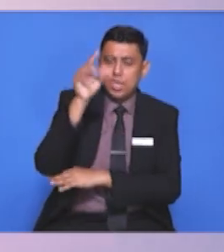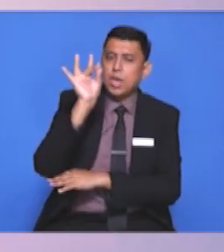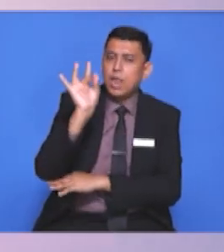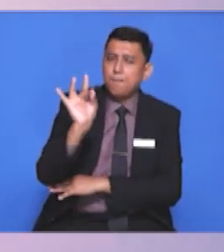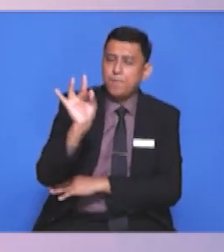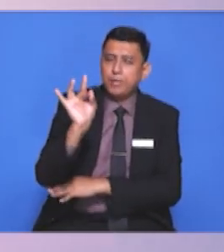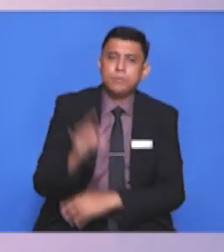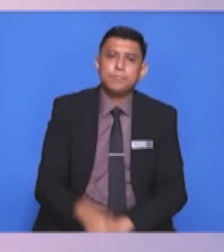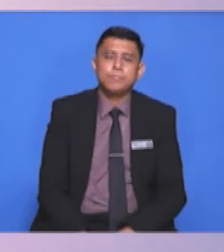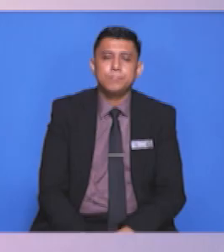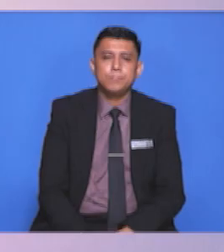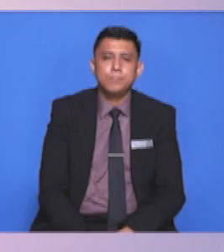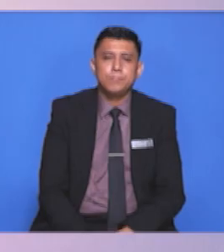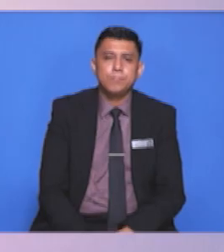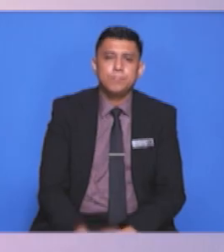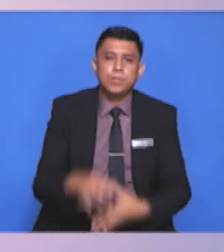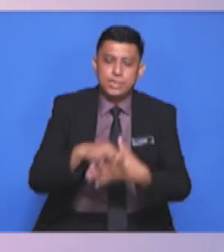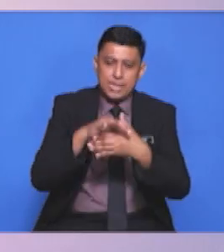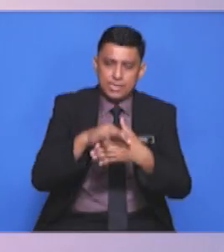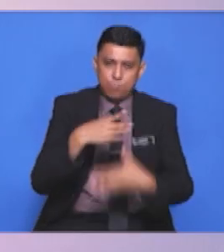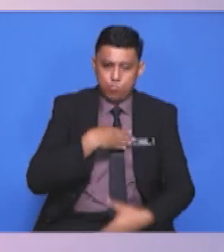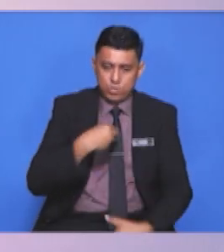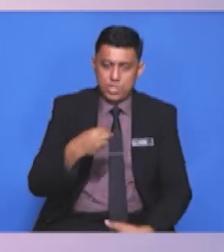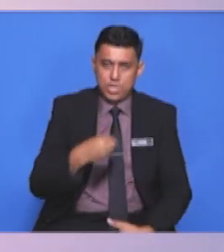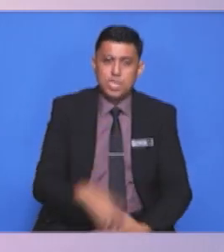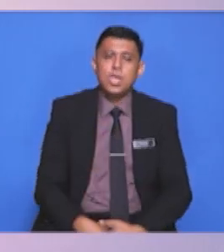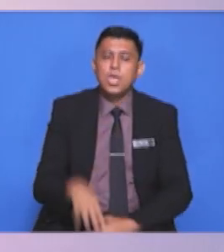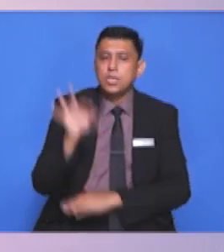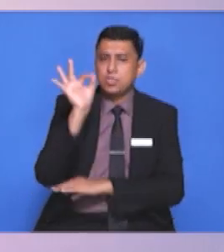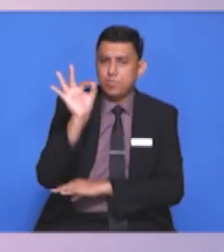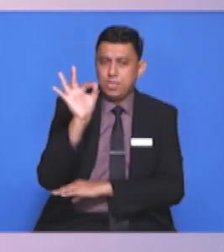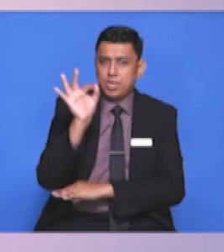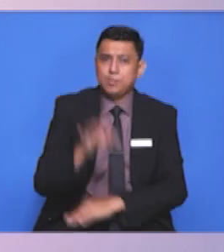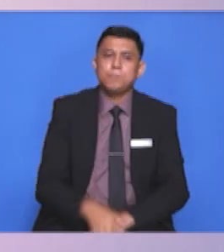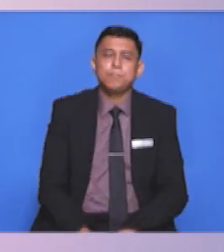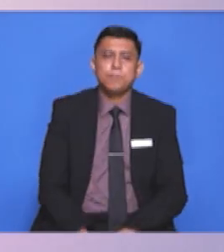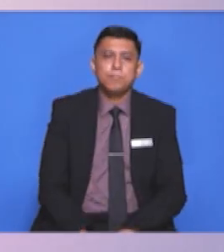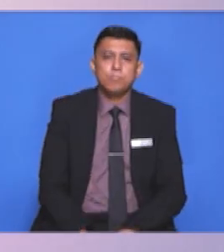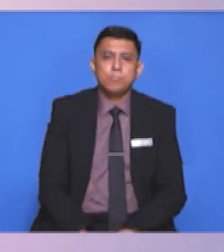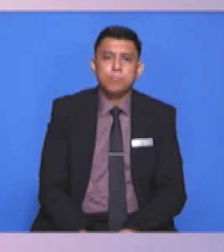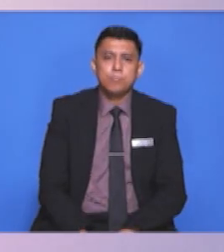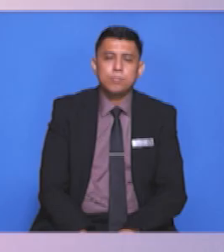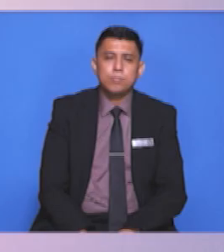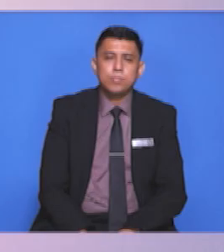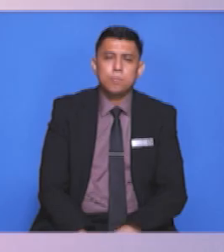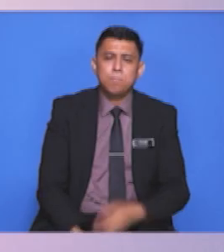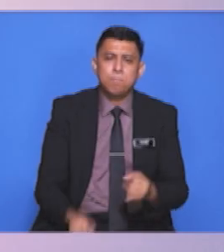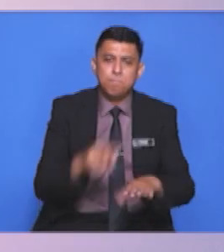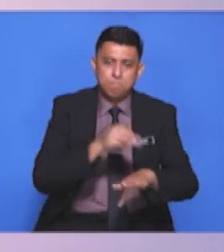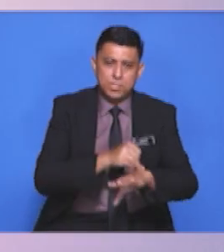Kelapan daging putih kesembilan jangkeh